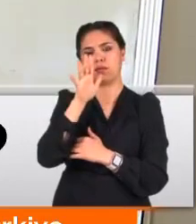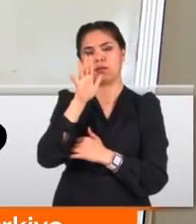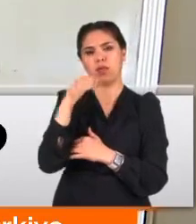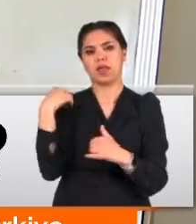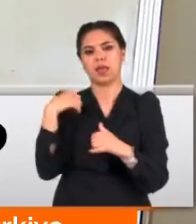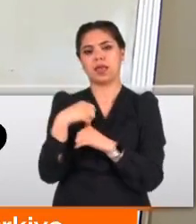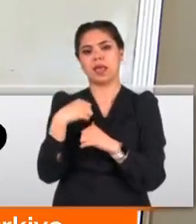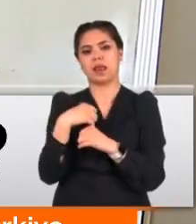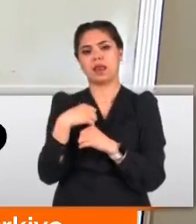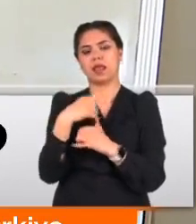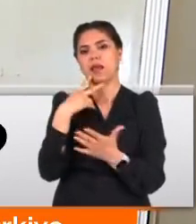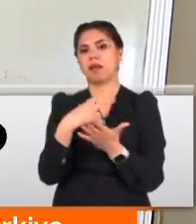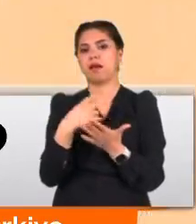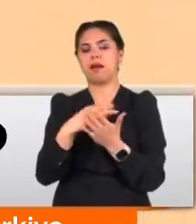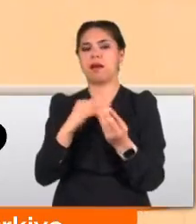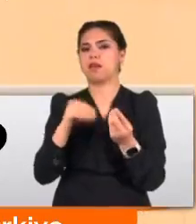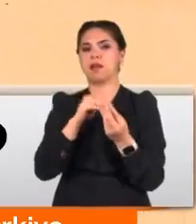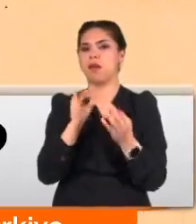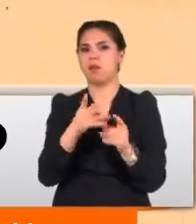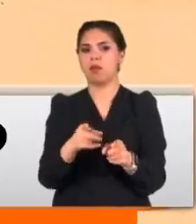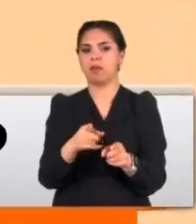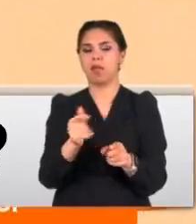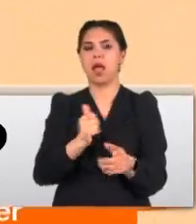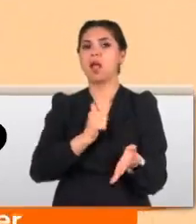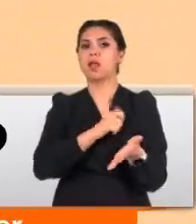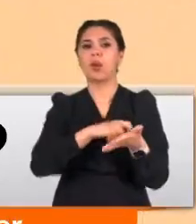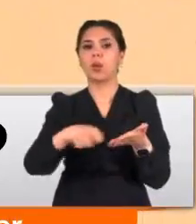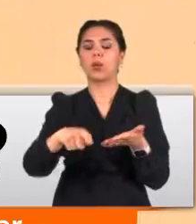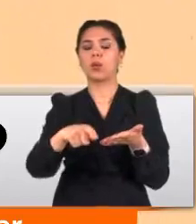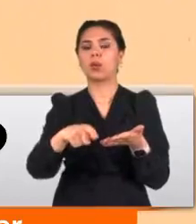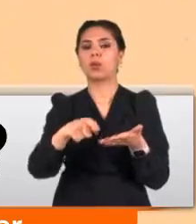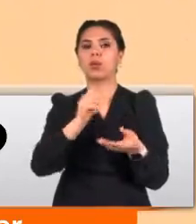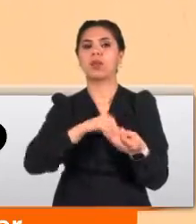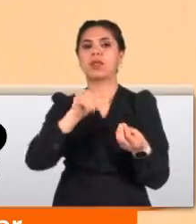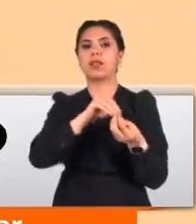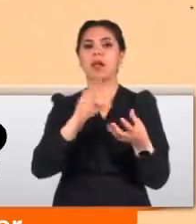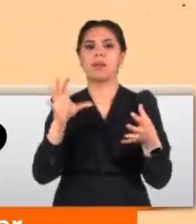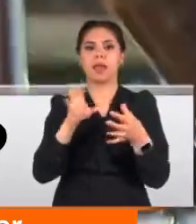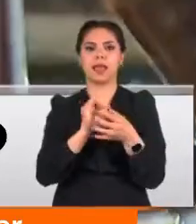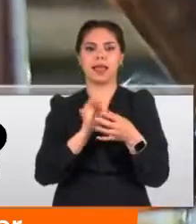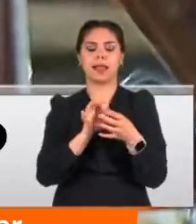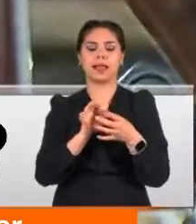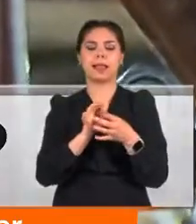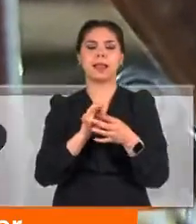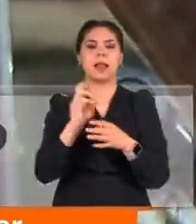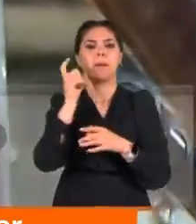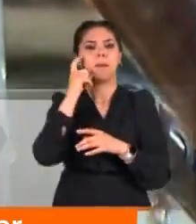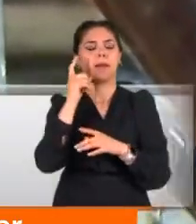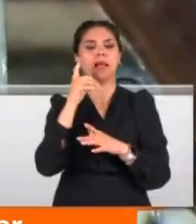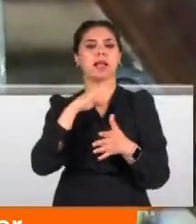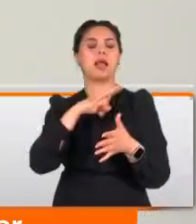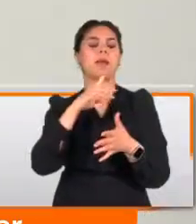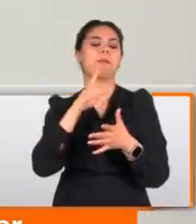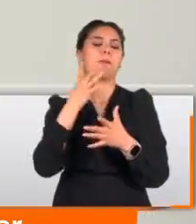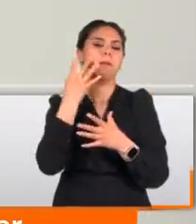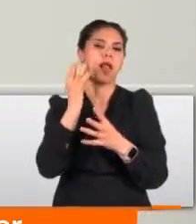yeniden belirlenmesi söz konusu olabilir. Asgari ücrete yapılması beklenen zamla ilgili de tablo netleşmeye başladı. Çalışma Bakanı